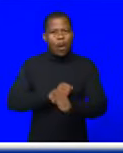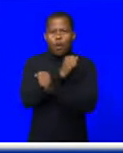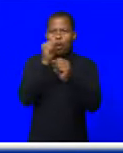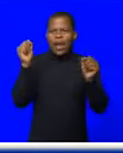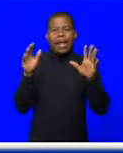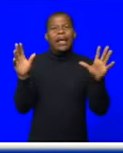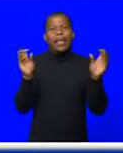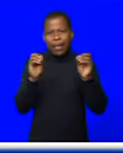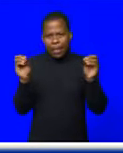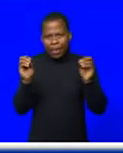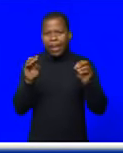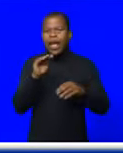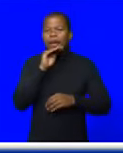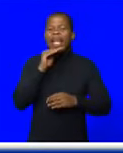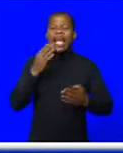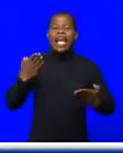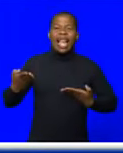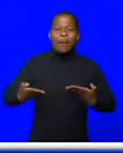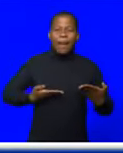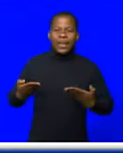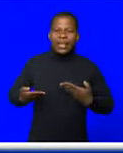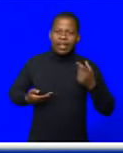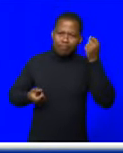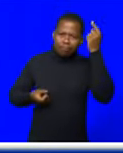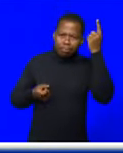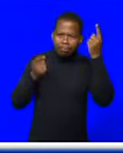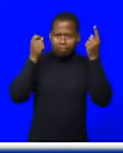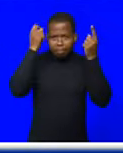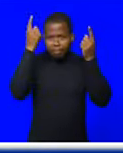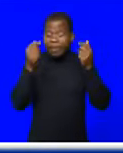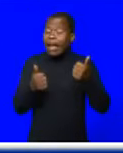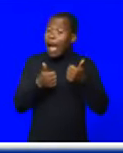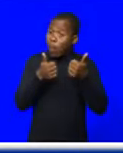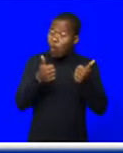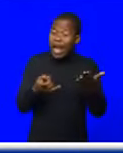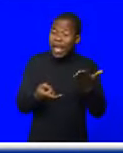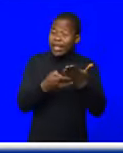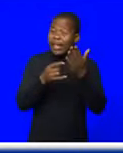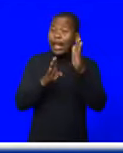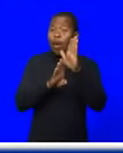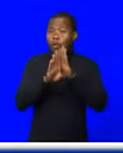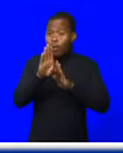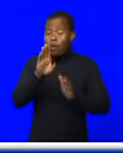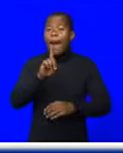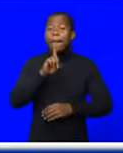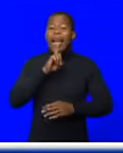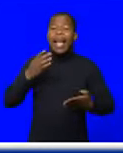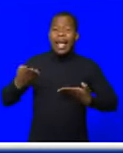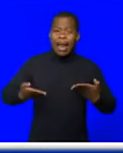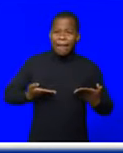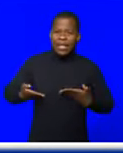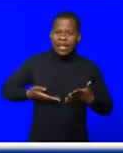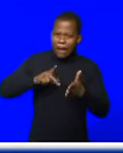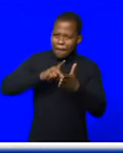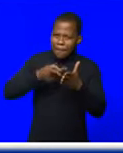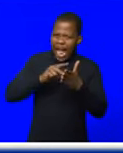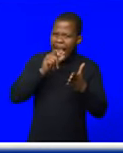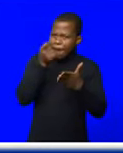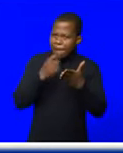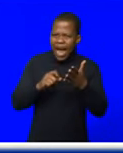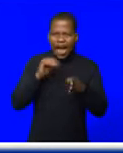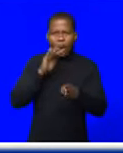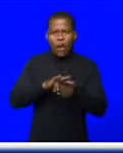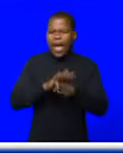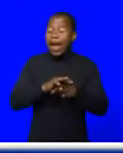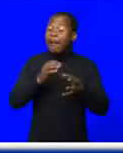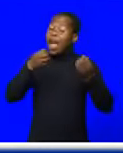emabhizinisi labawacabangako angilawo langayiletha intuthuko, kepha abakhoni kwenta kahle i-business plan. Ukhuthata